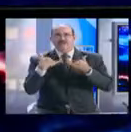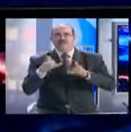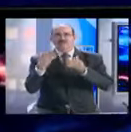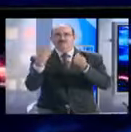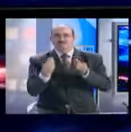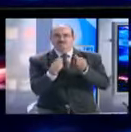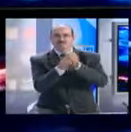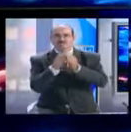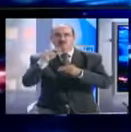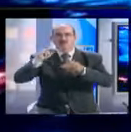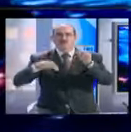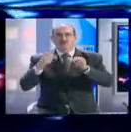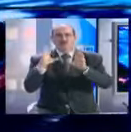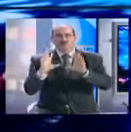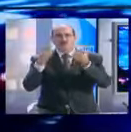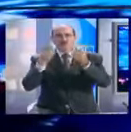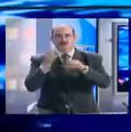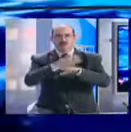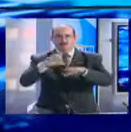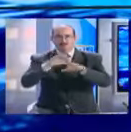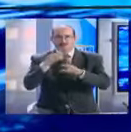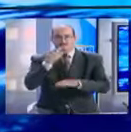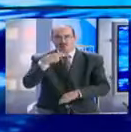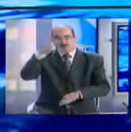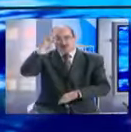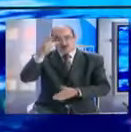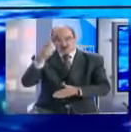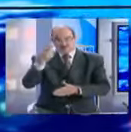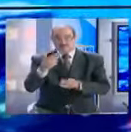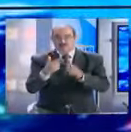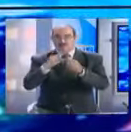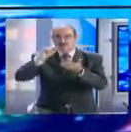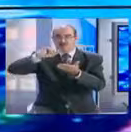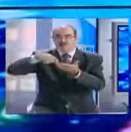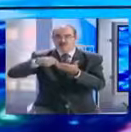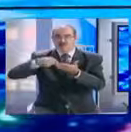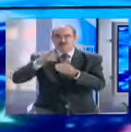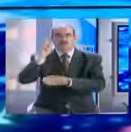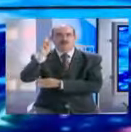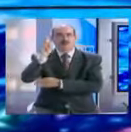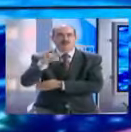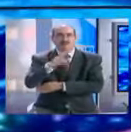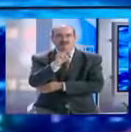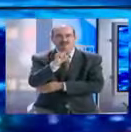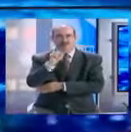إلى الاتفاق المؤسسي للبنك الأوروبي للإنشاء والتعمير الموقع بباريس في